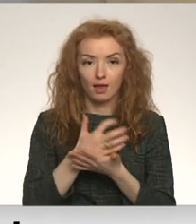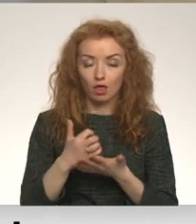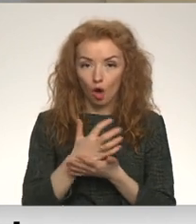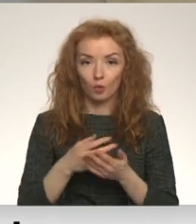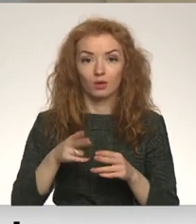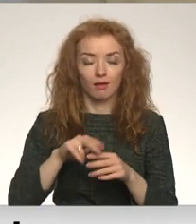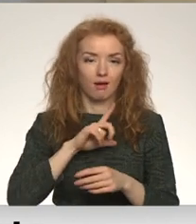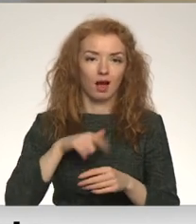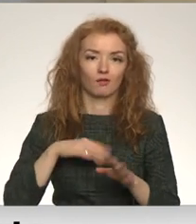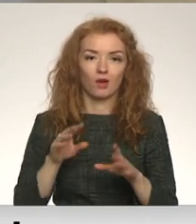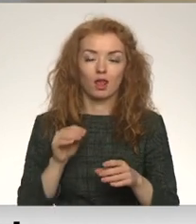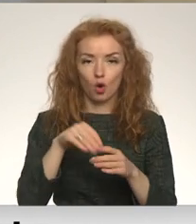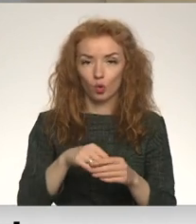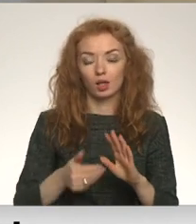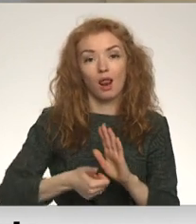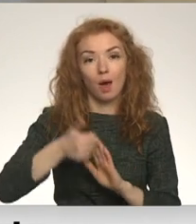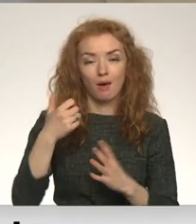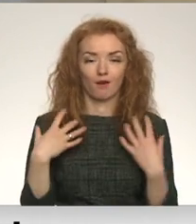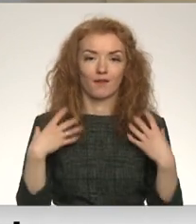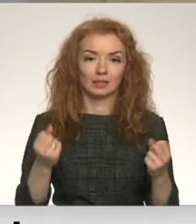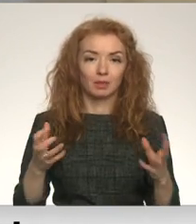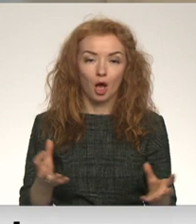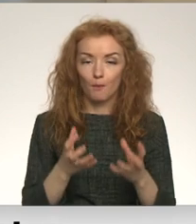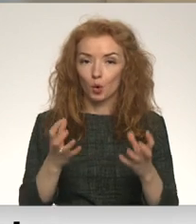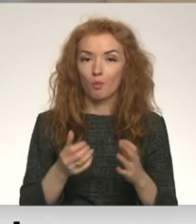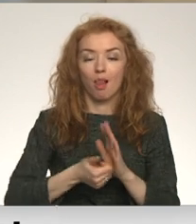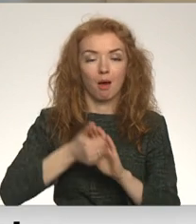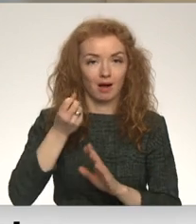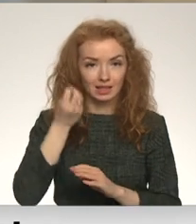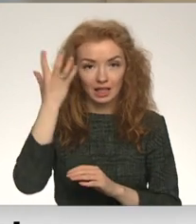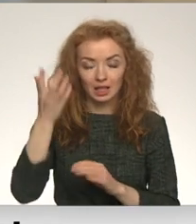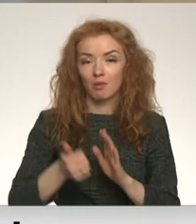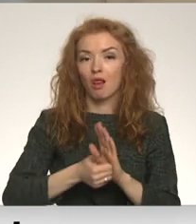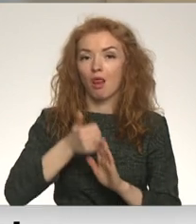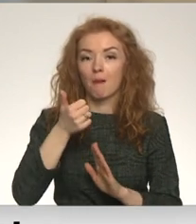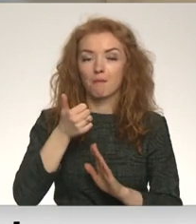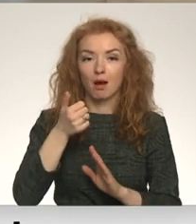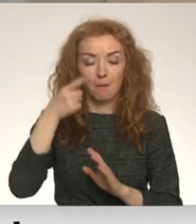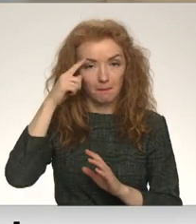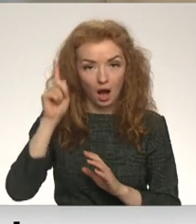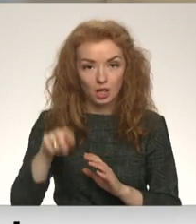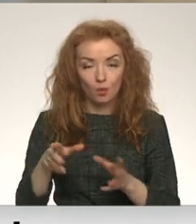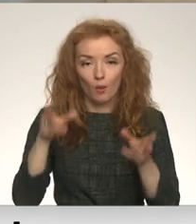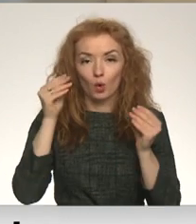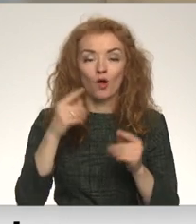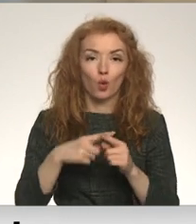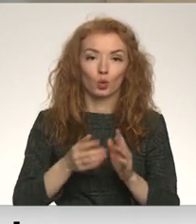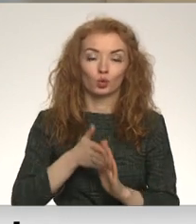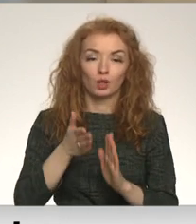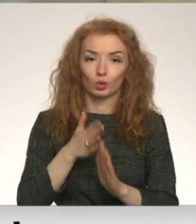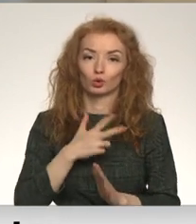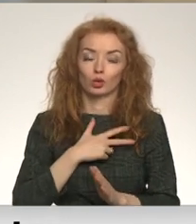tad Latvija varētu ieguldīt labākā veselības aprūpē, labākā izglītībā, labākā prasmu apguvē, kā arī uzlabot